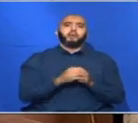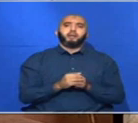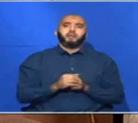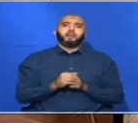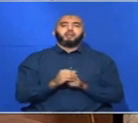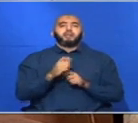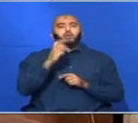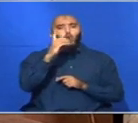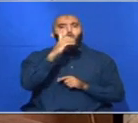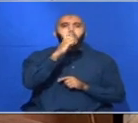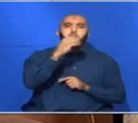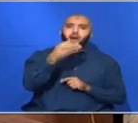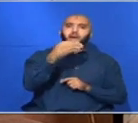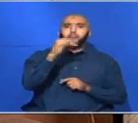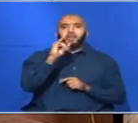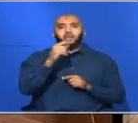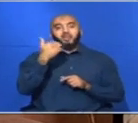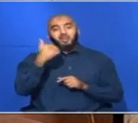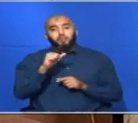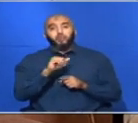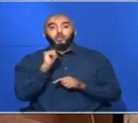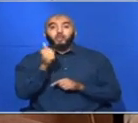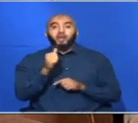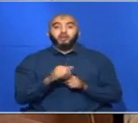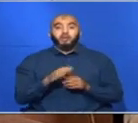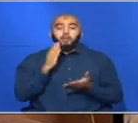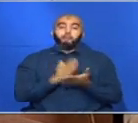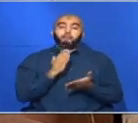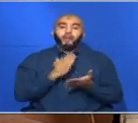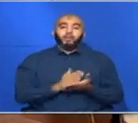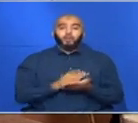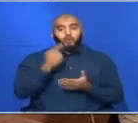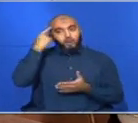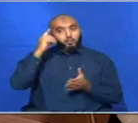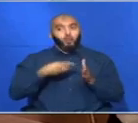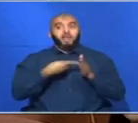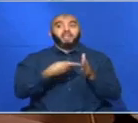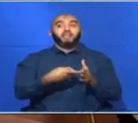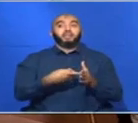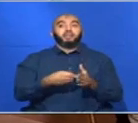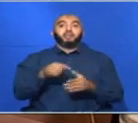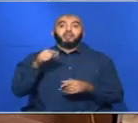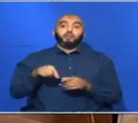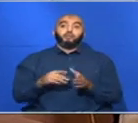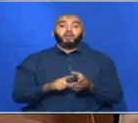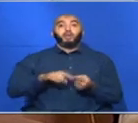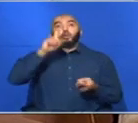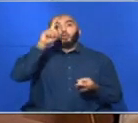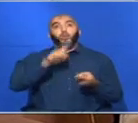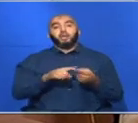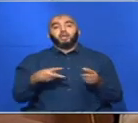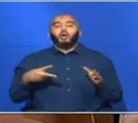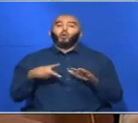وعصرا ومغربا وعائشه وصبح لانه بالنسبه دائما وابدا بالظهر باعتبار